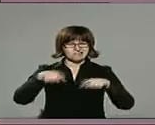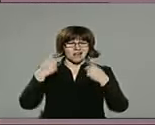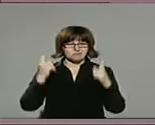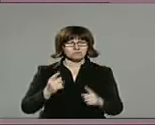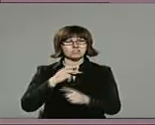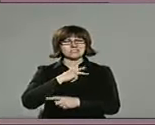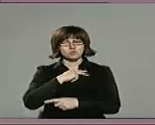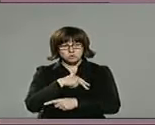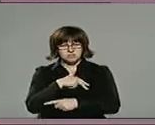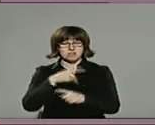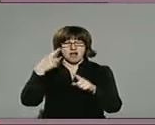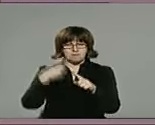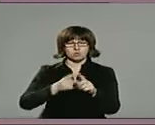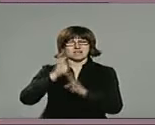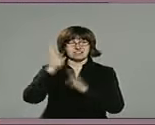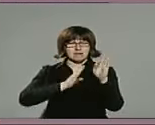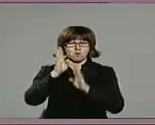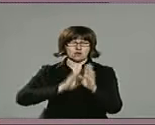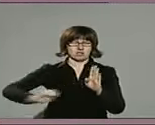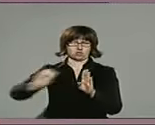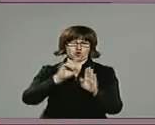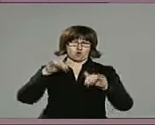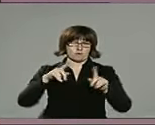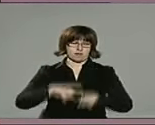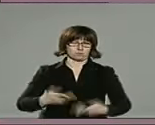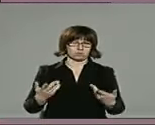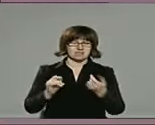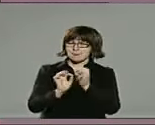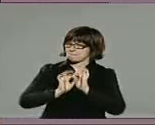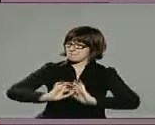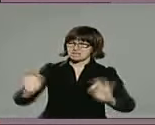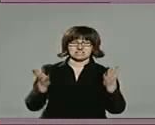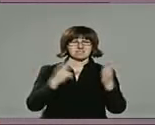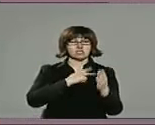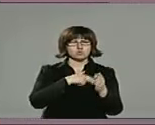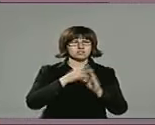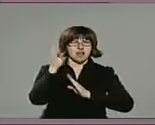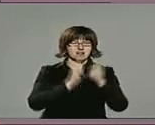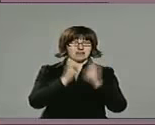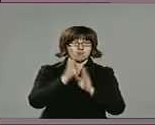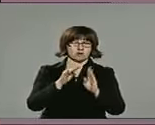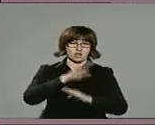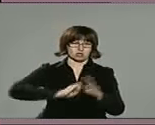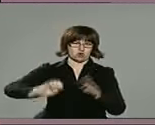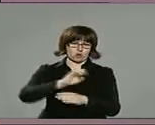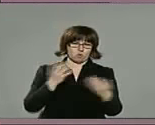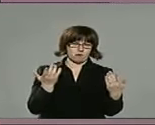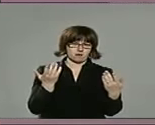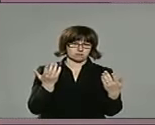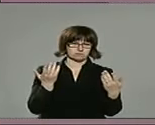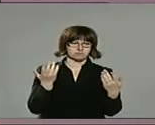es ein soziales und ein demokratisches Europa sein. Am besten ein sozialdemokratisches.